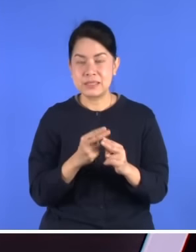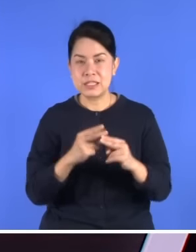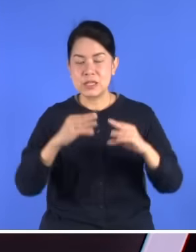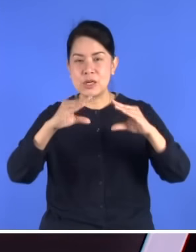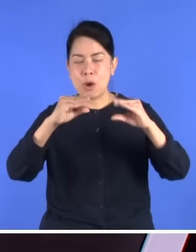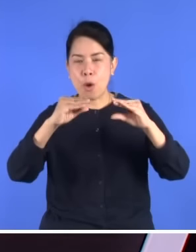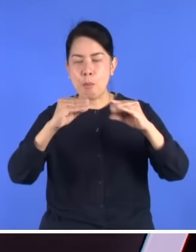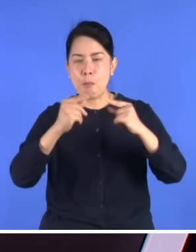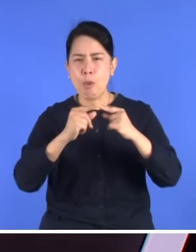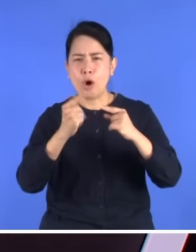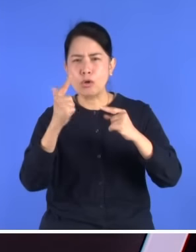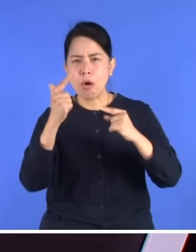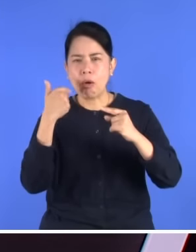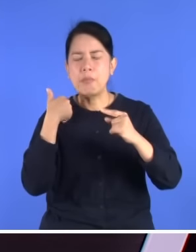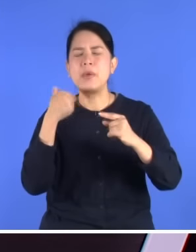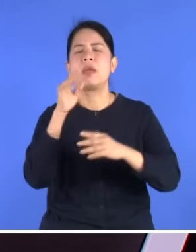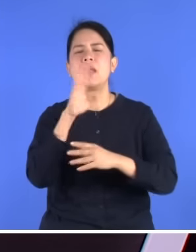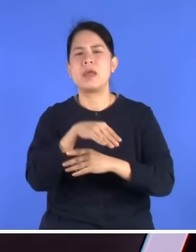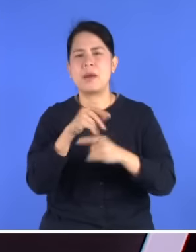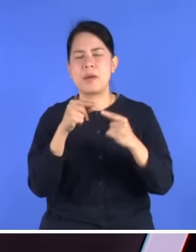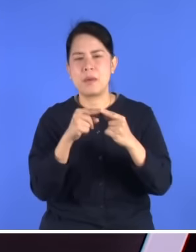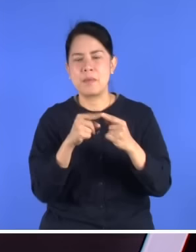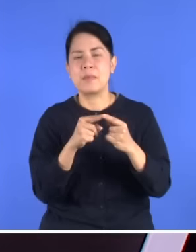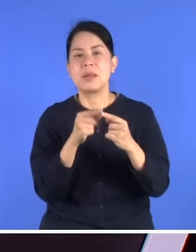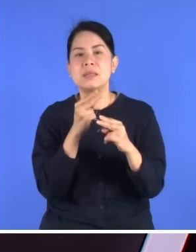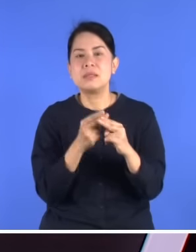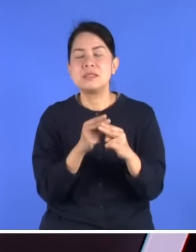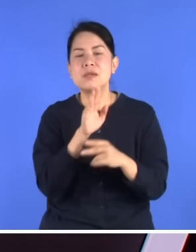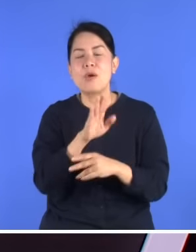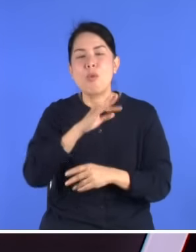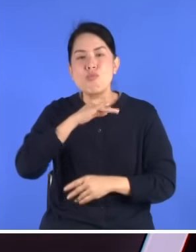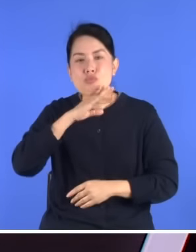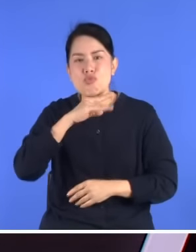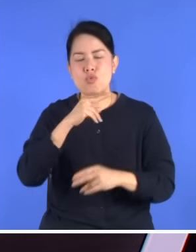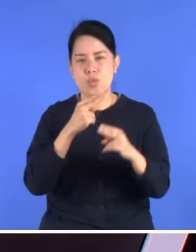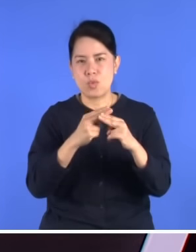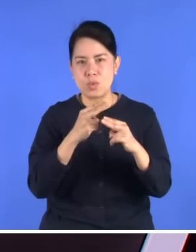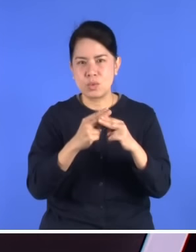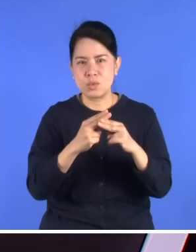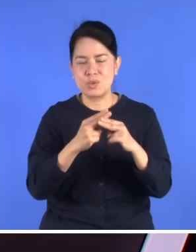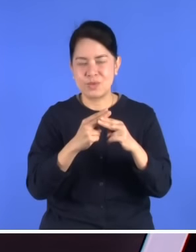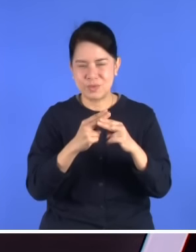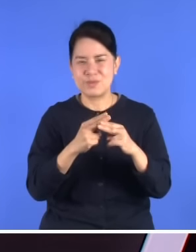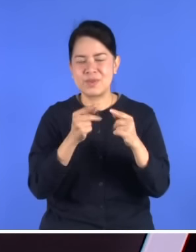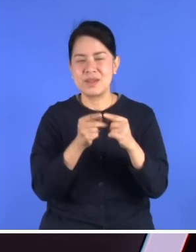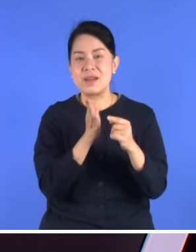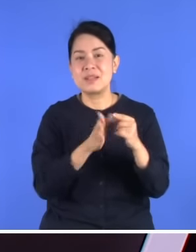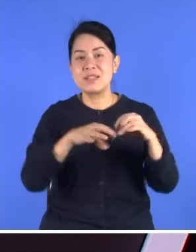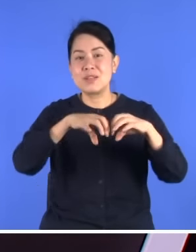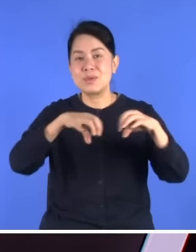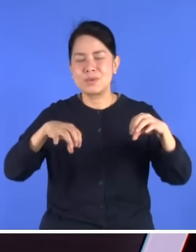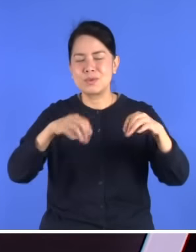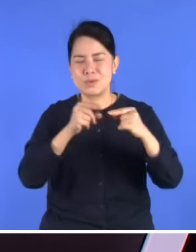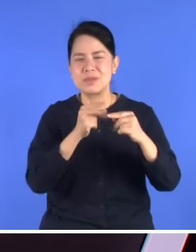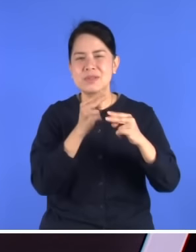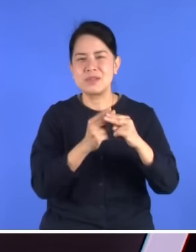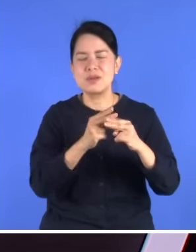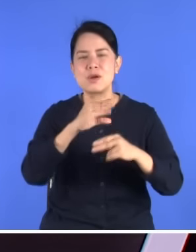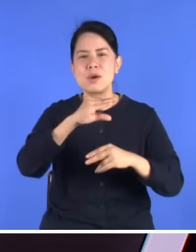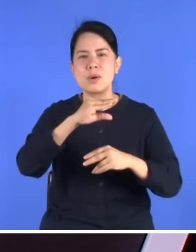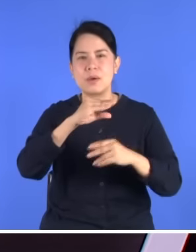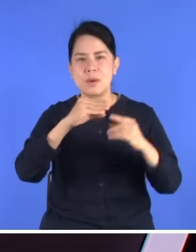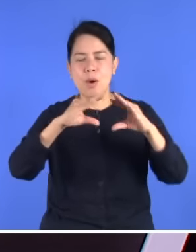ชื่อชื่อเป็นชื่อของหมูหมูเหรอหมูชื่อหมอนทองพี่แป๊ะเอแล้วมันชอบกินใบกระท่อมมากเลยนะอ้าเหรอหมูเนี่ยนะหมูชอบ